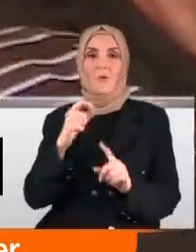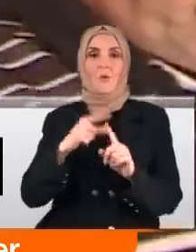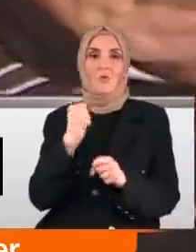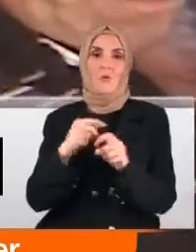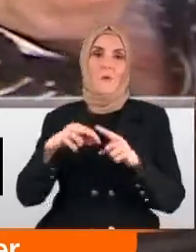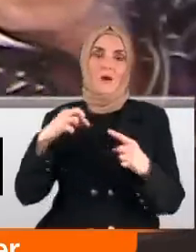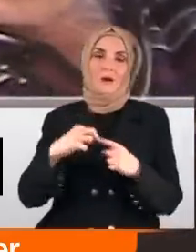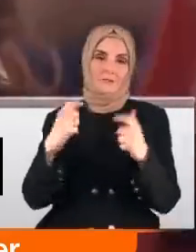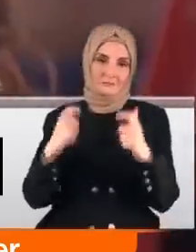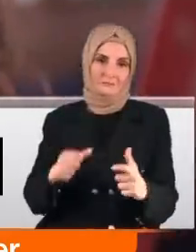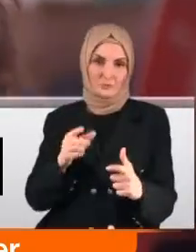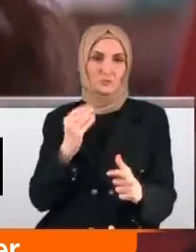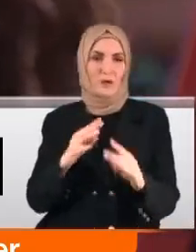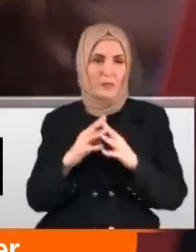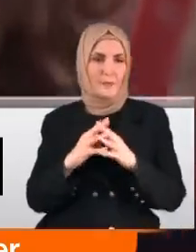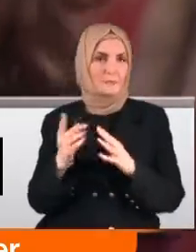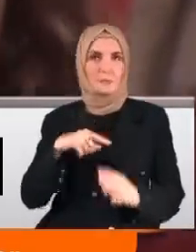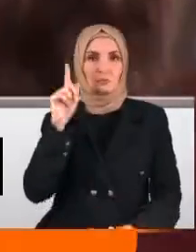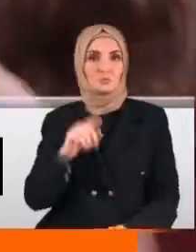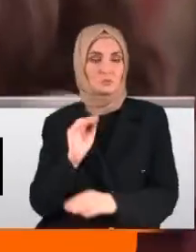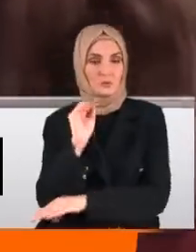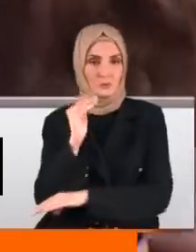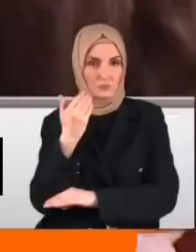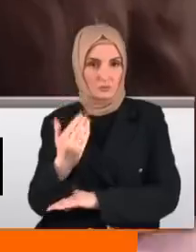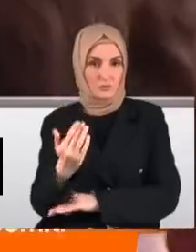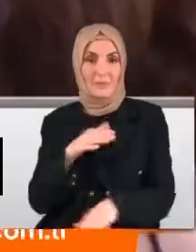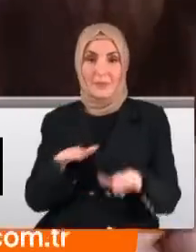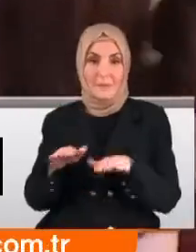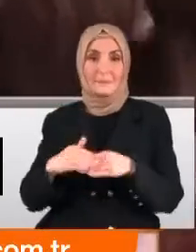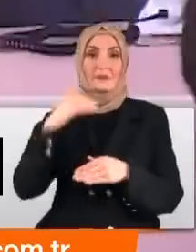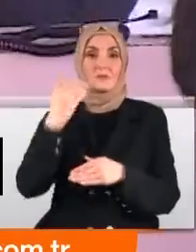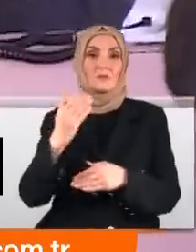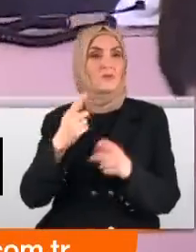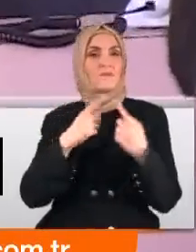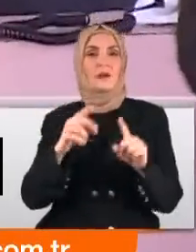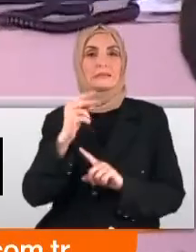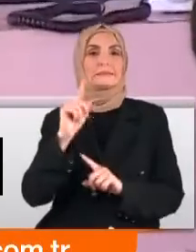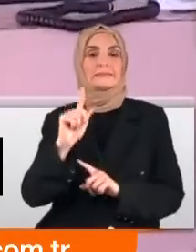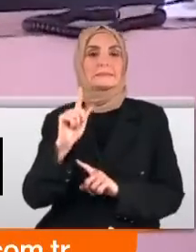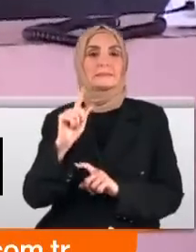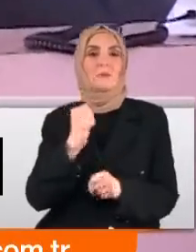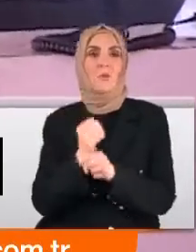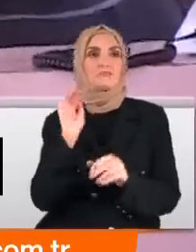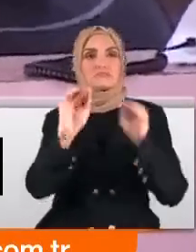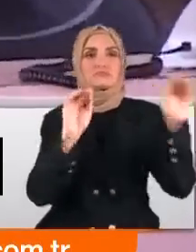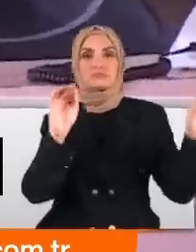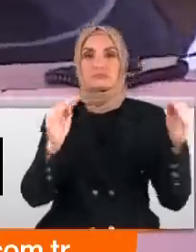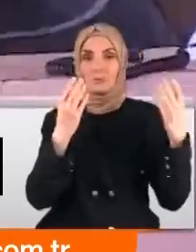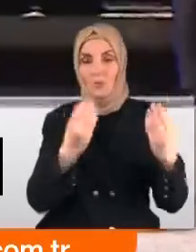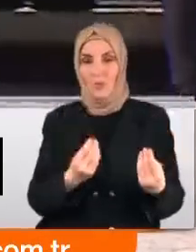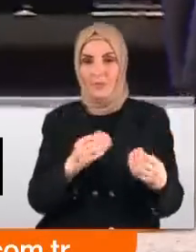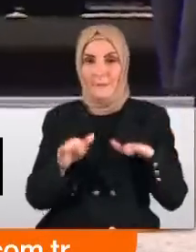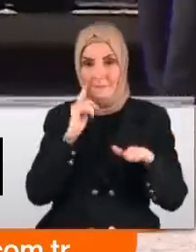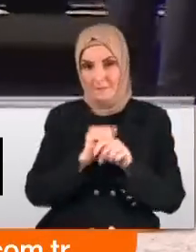kalabalık günlerinden birini yaşıyor. Felaketten sonra farklı illere göç eden depremzedeler şimdi ikinci tur seçimlerinde